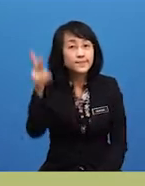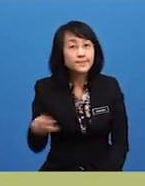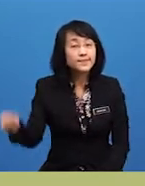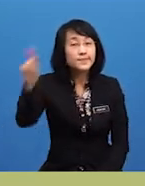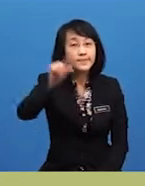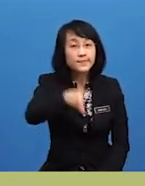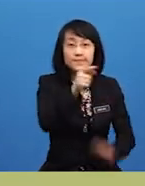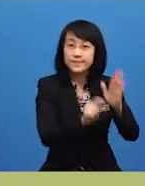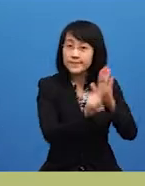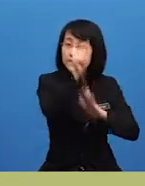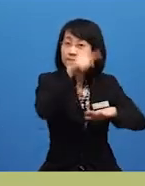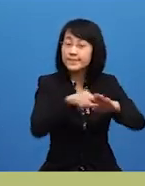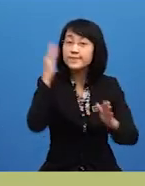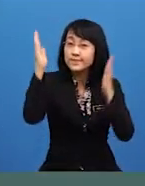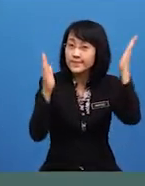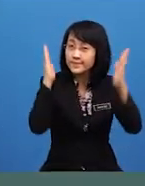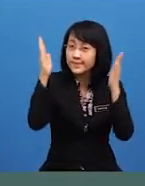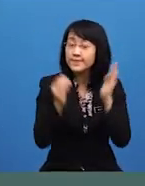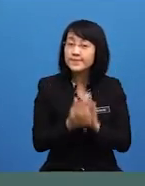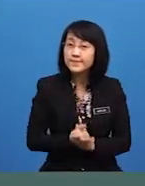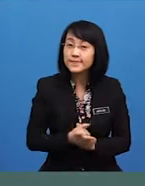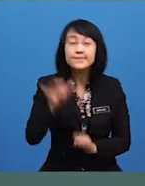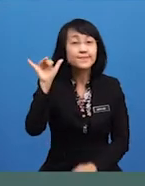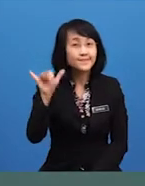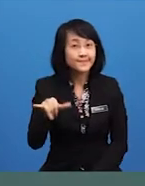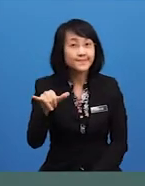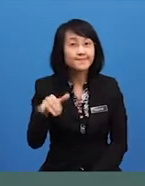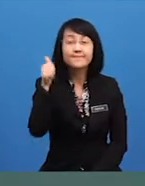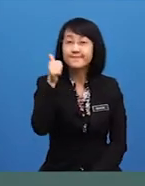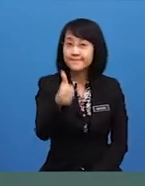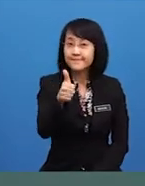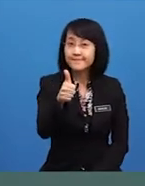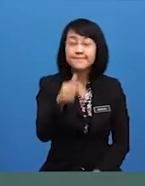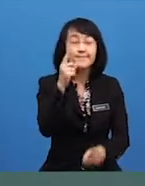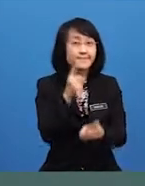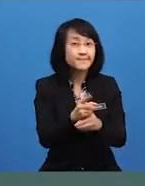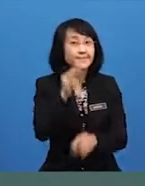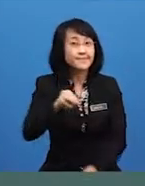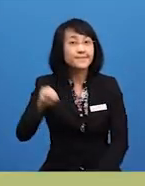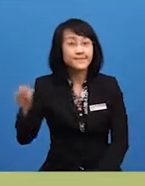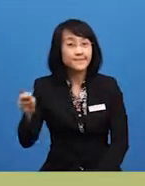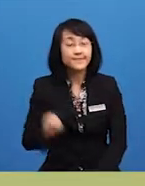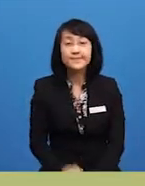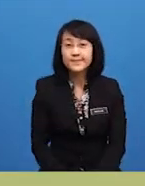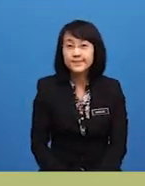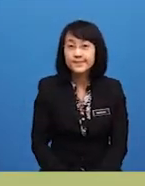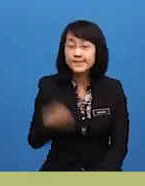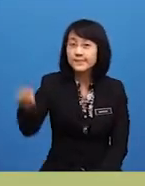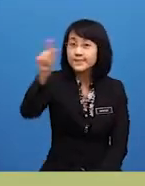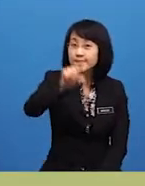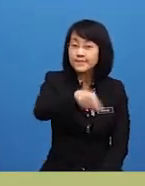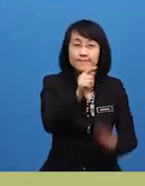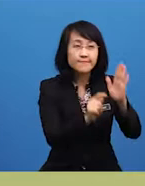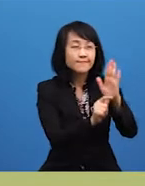yang tertinggi di Malaysia? Ya, bagus. Betul, murid-murid. Gunung